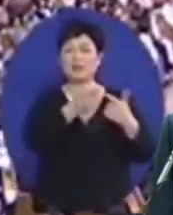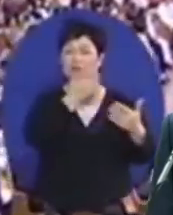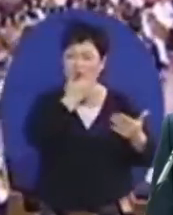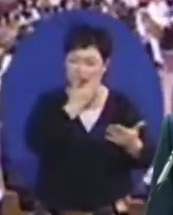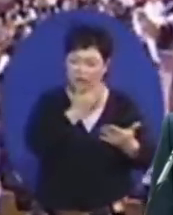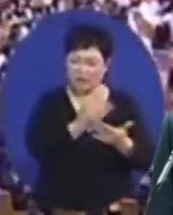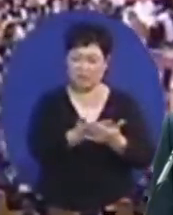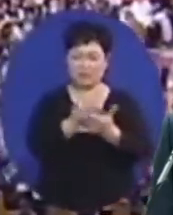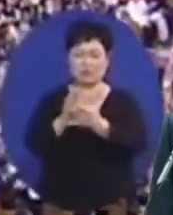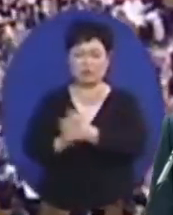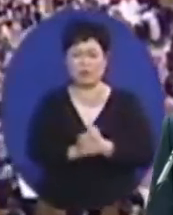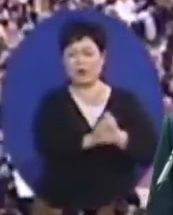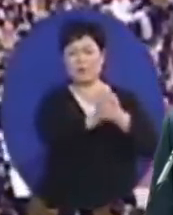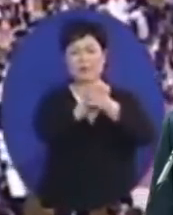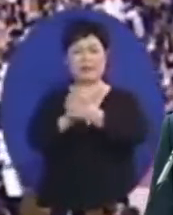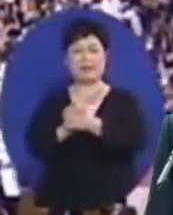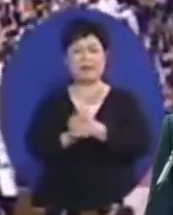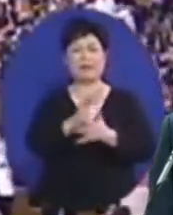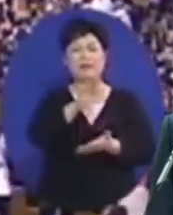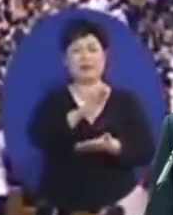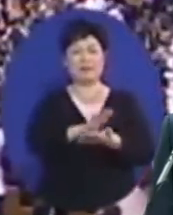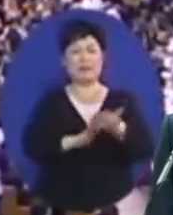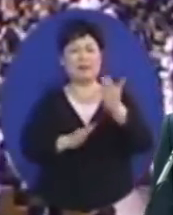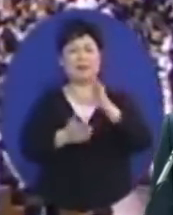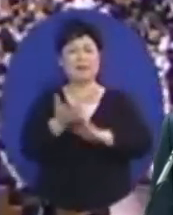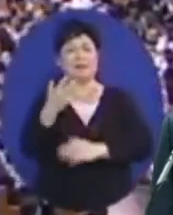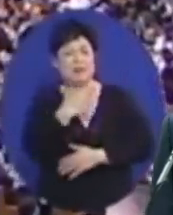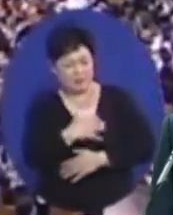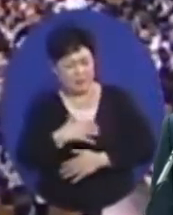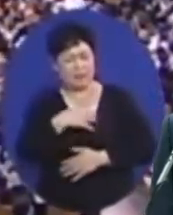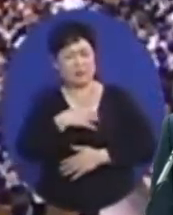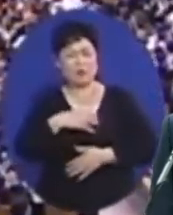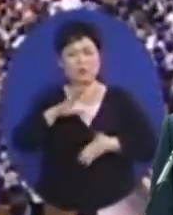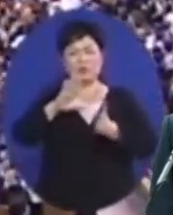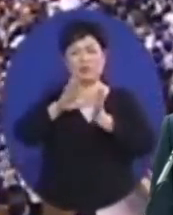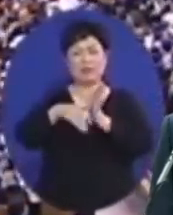예수보다 더 귀한 친구와 함께 배울 때